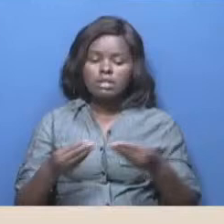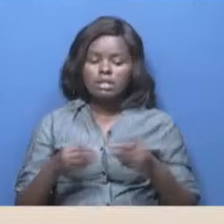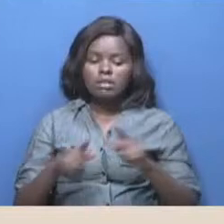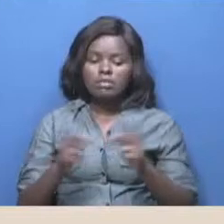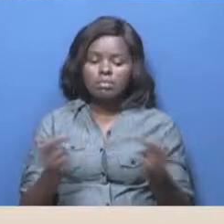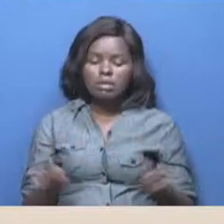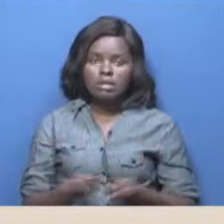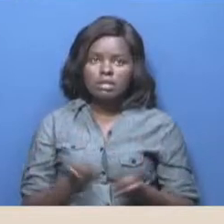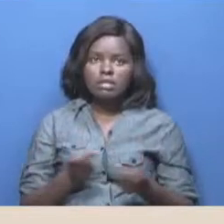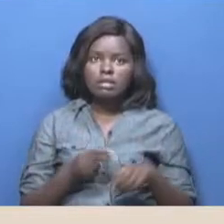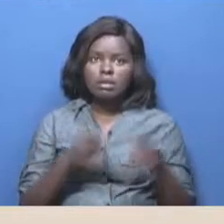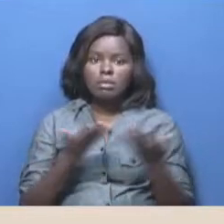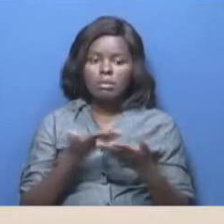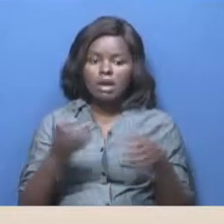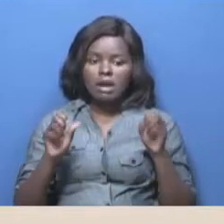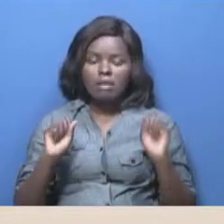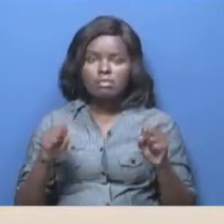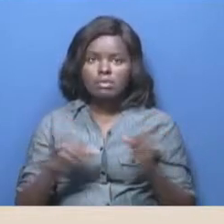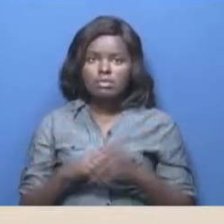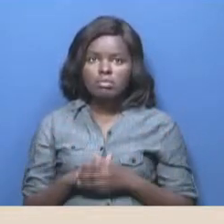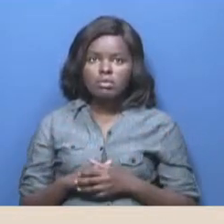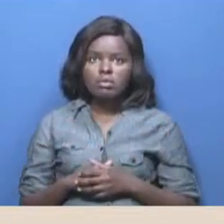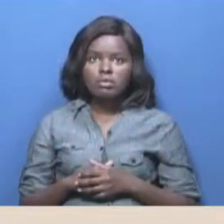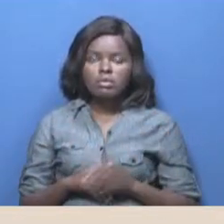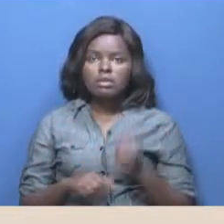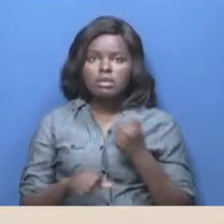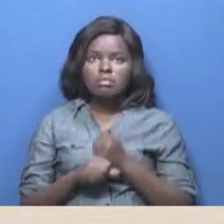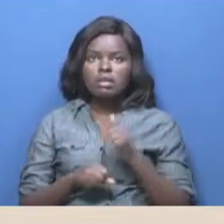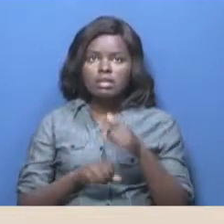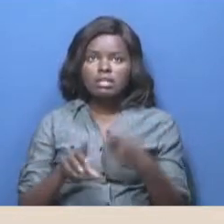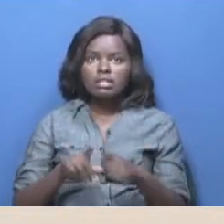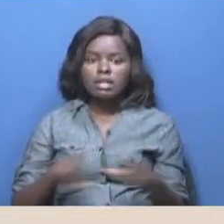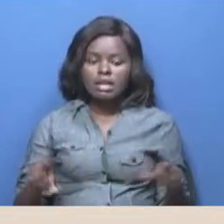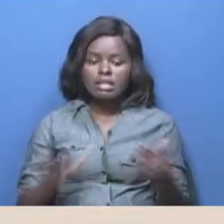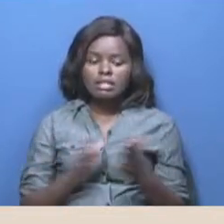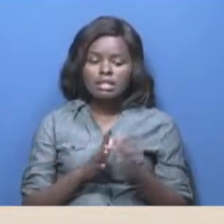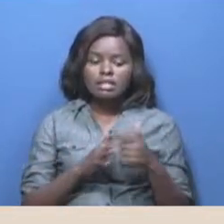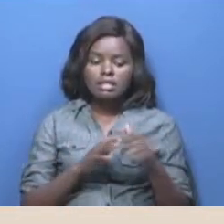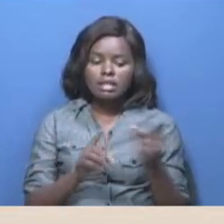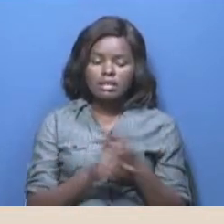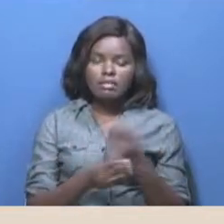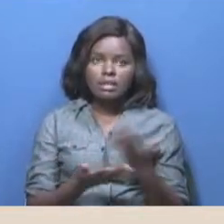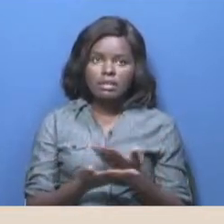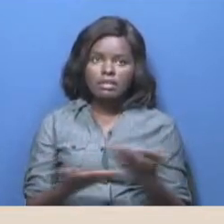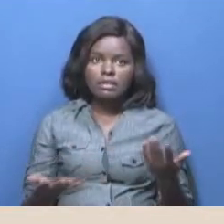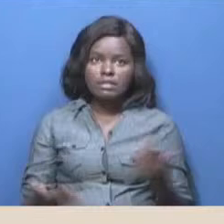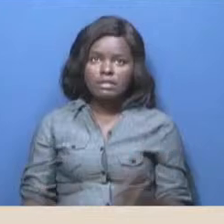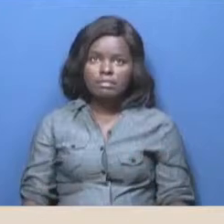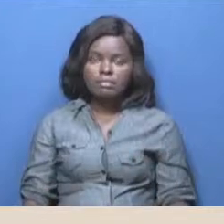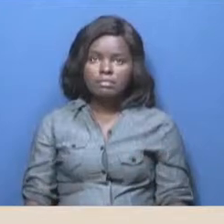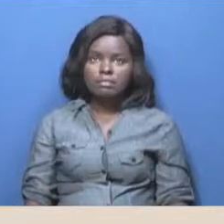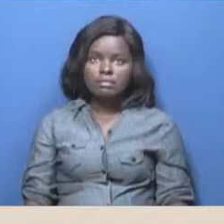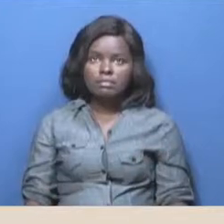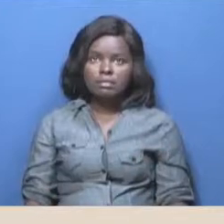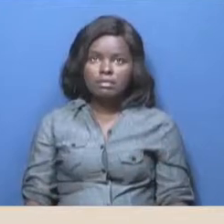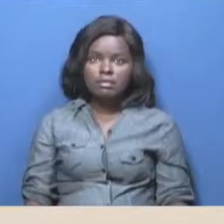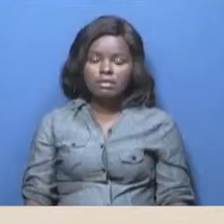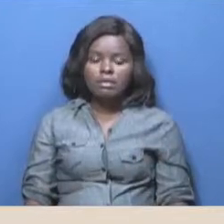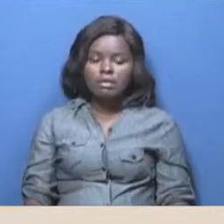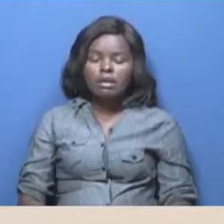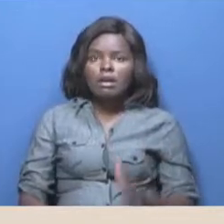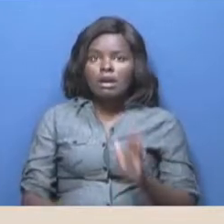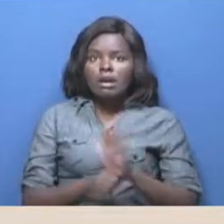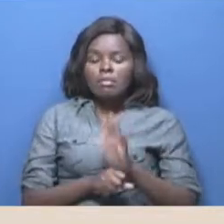space mangĩthondeka mĩgũnda ĩyo na manjie indo mwanya mwanya mangĩhanda. Aingĩ ao marakoretwo